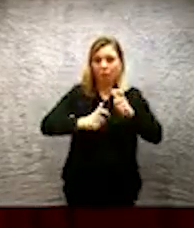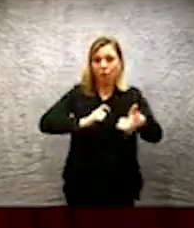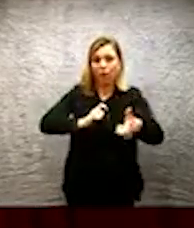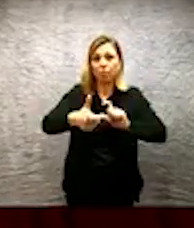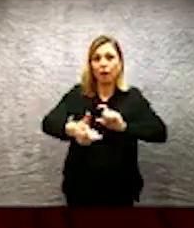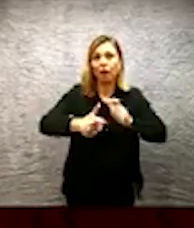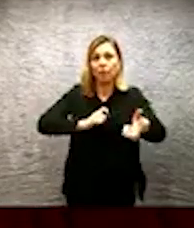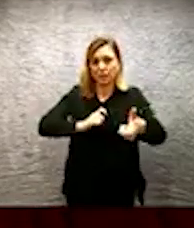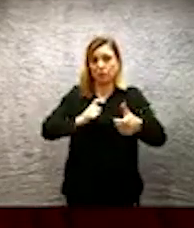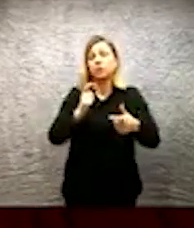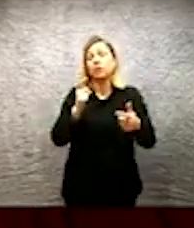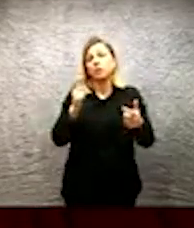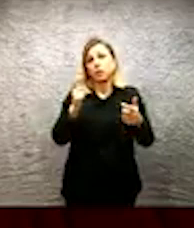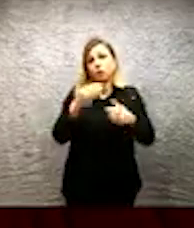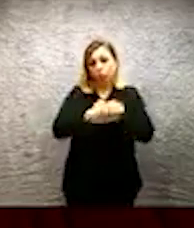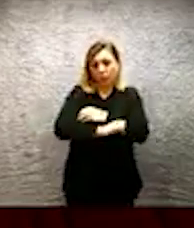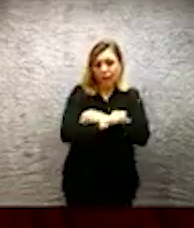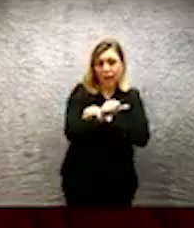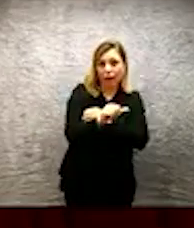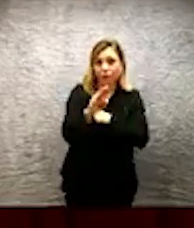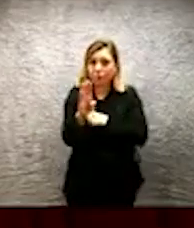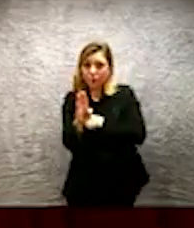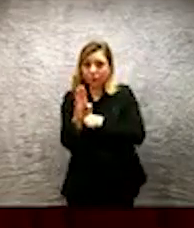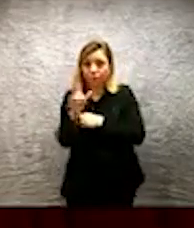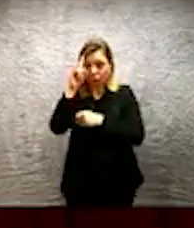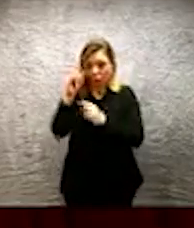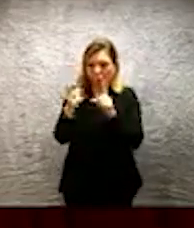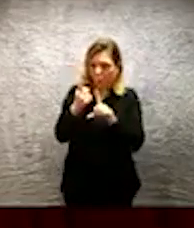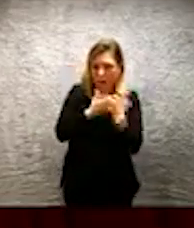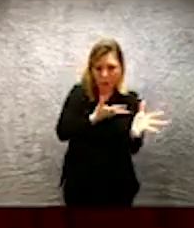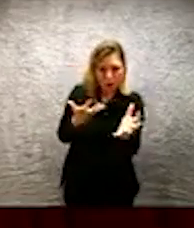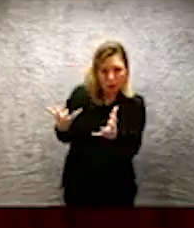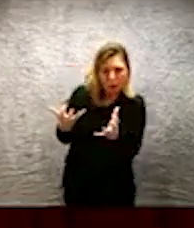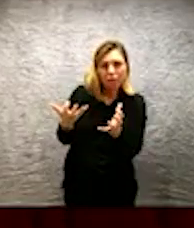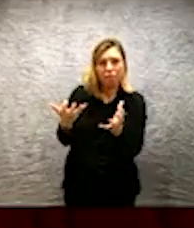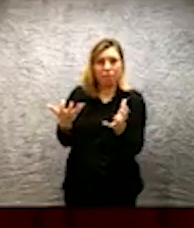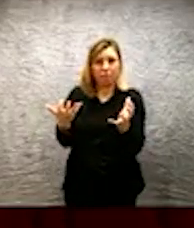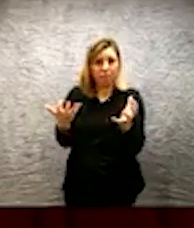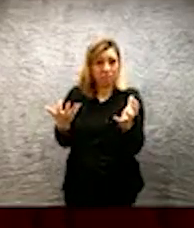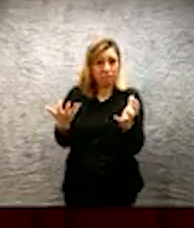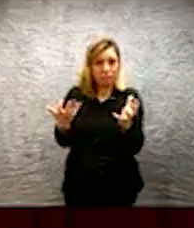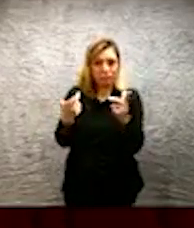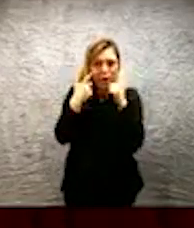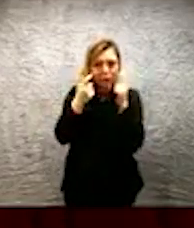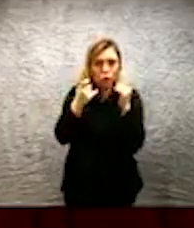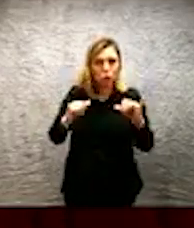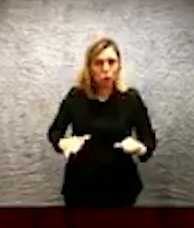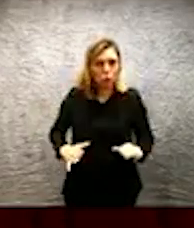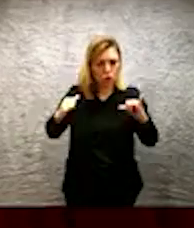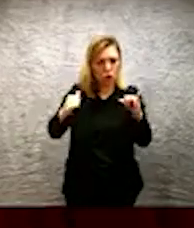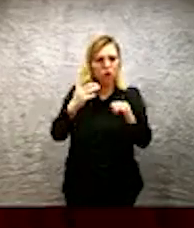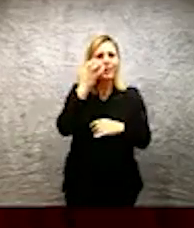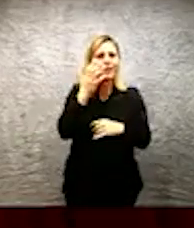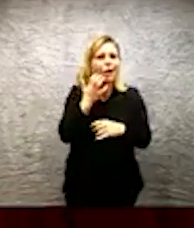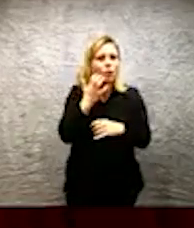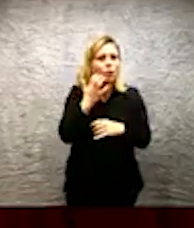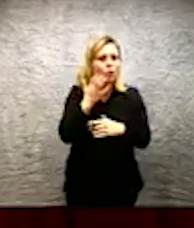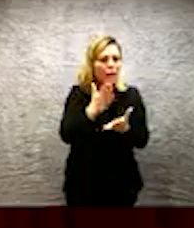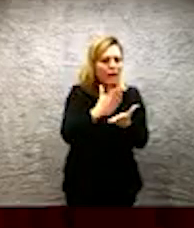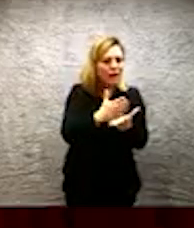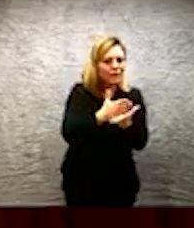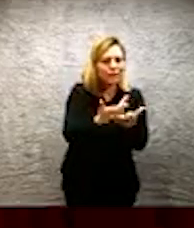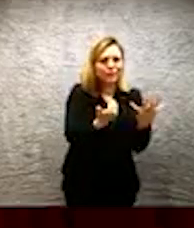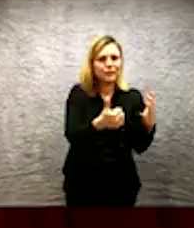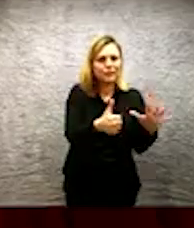vrai qu'il faut aussi qu'il reste attractif. Il faut aussi être vigilant pour les plus jeunes ados, je dirais, de 6e,